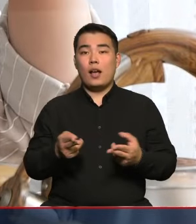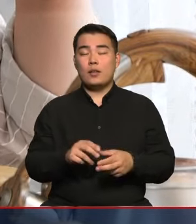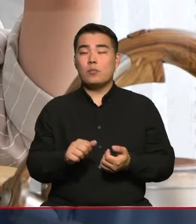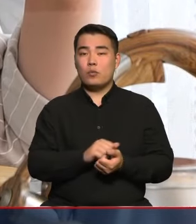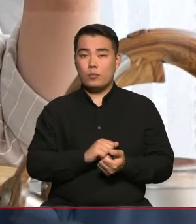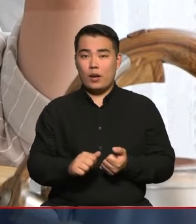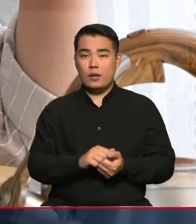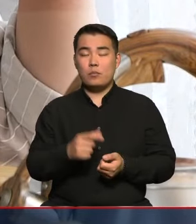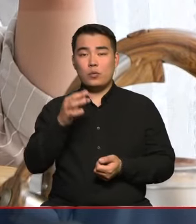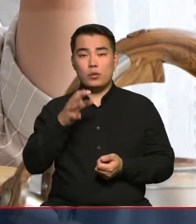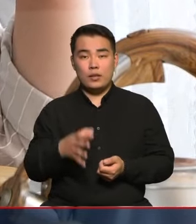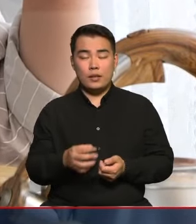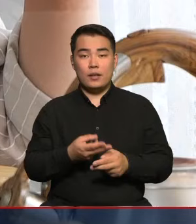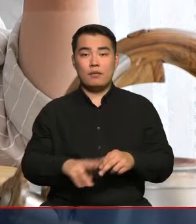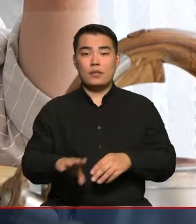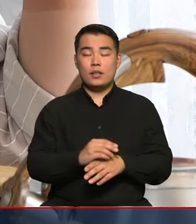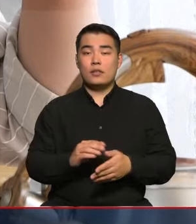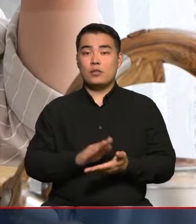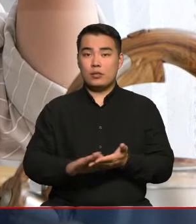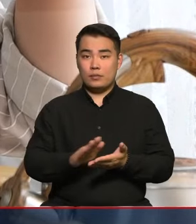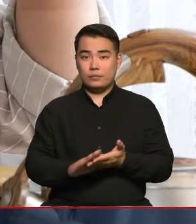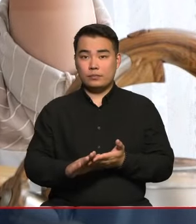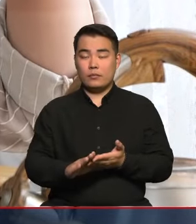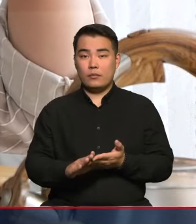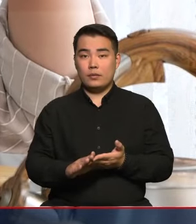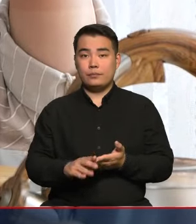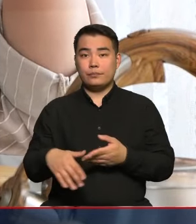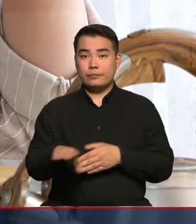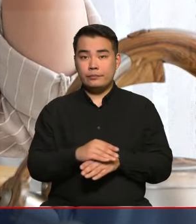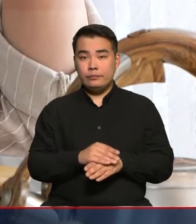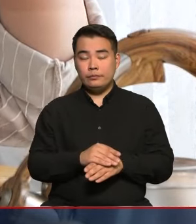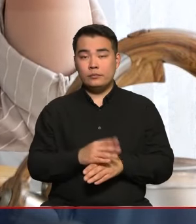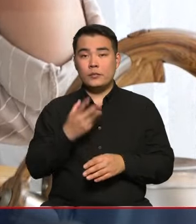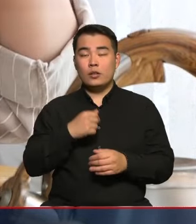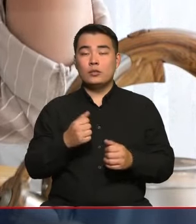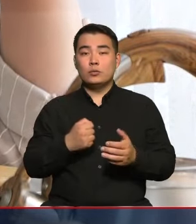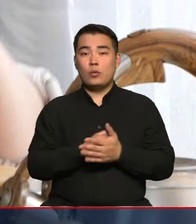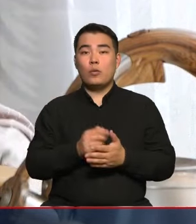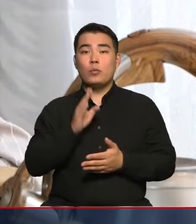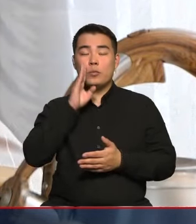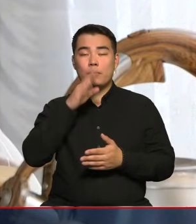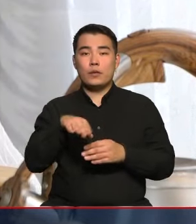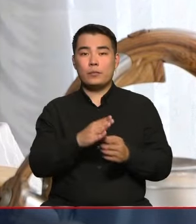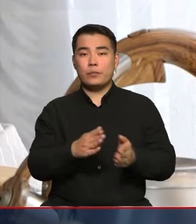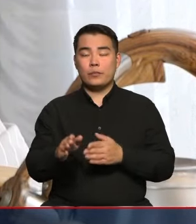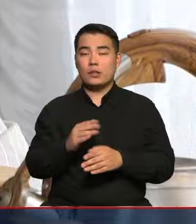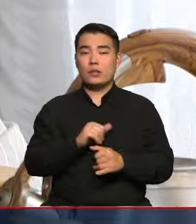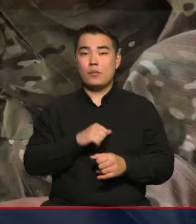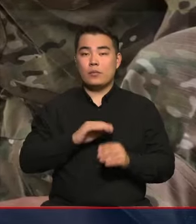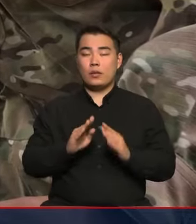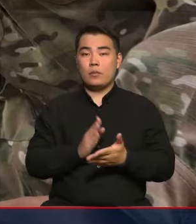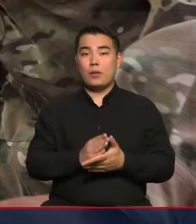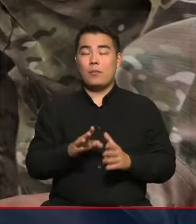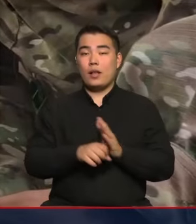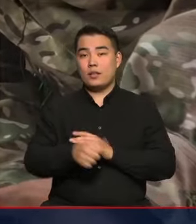қағаз болсын, бутылка болсын, соның барлығын тазалап, бәрін күн шыққанша өз орнына келтіріп қояды ғой бәрін.